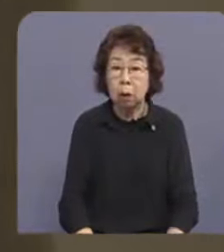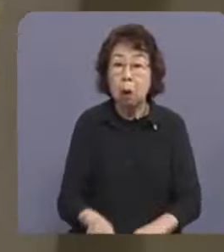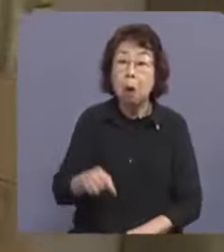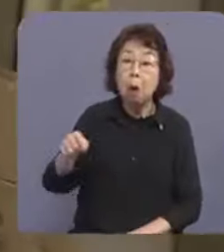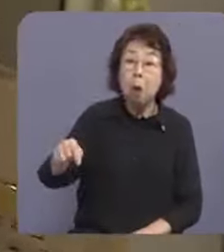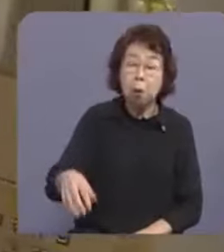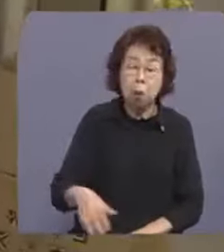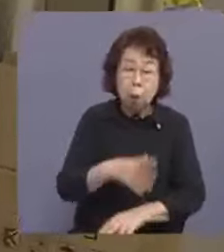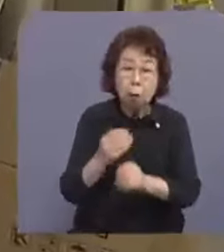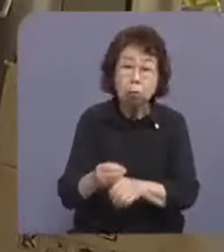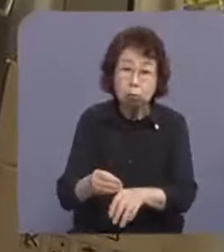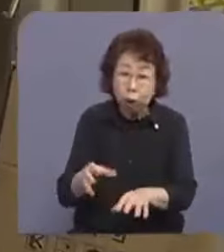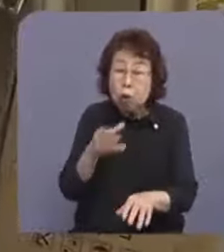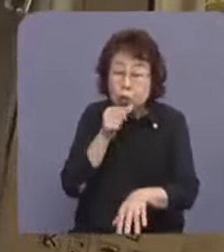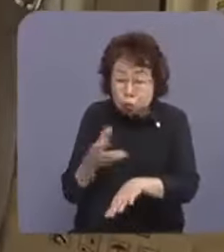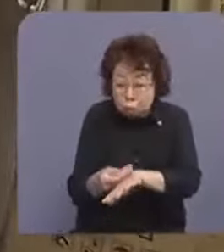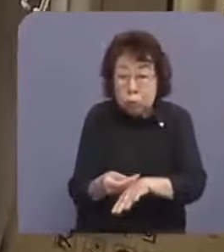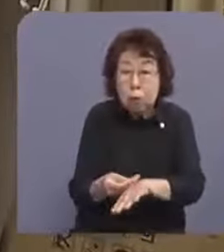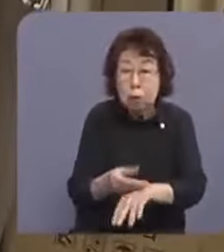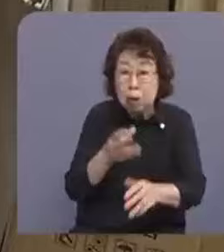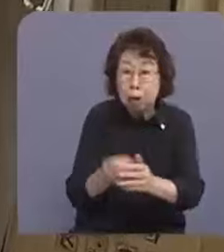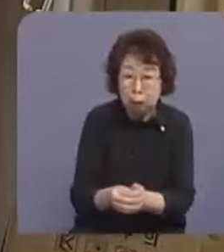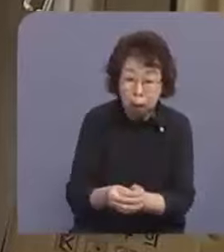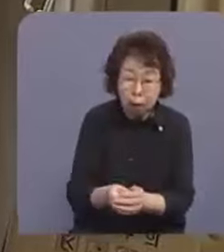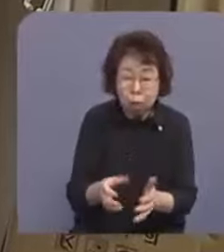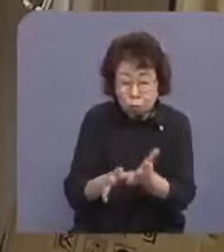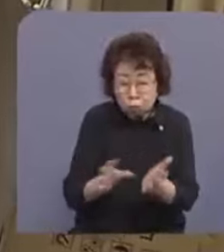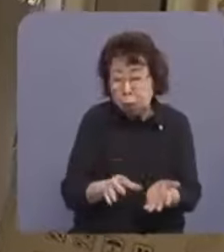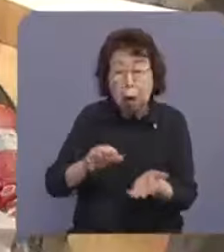안쪽으로는 젖은 물건을 꺼내고 물을 퍼내는 작업이 한창입니다.